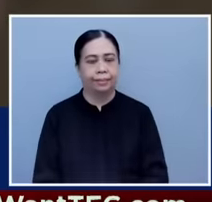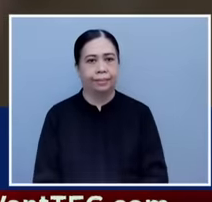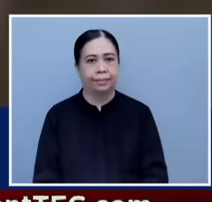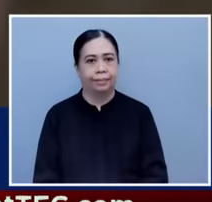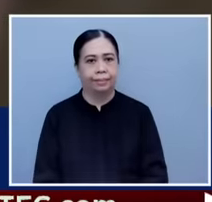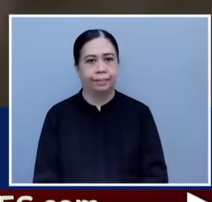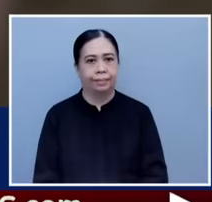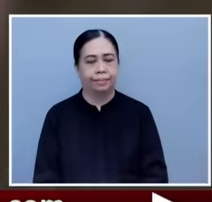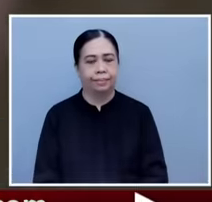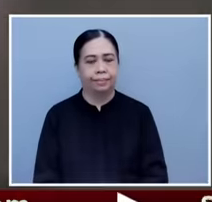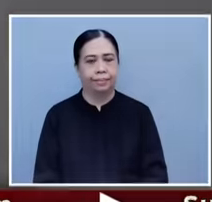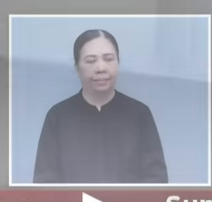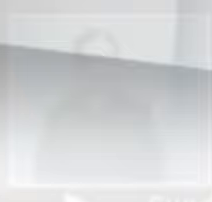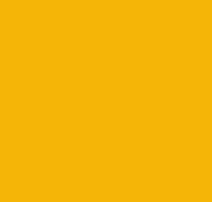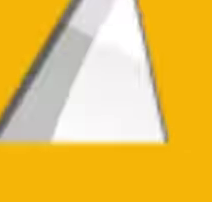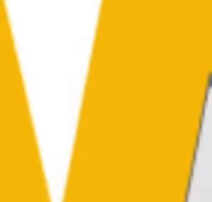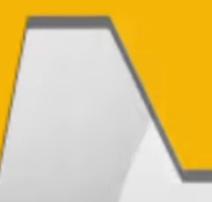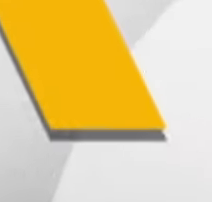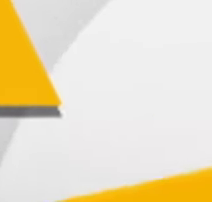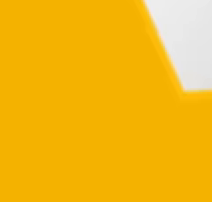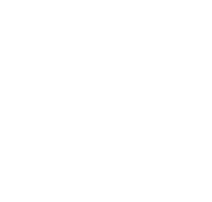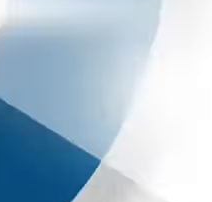News.